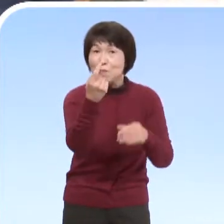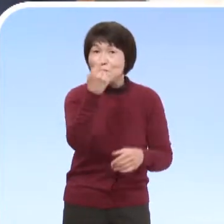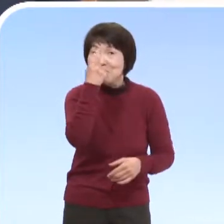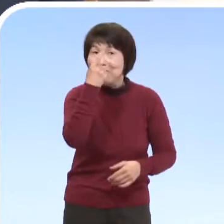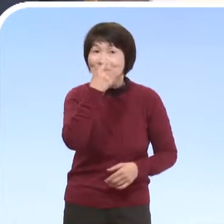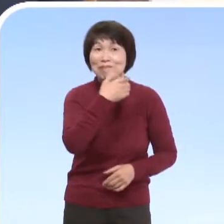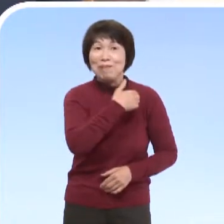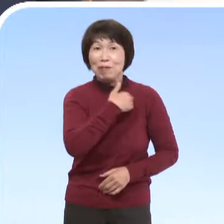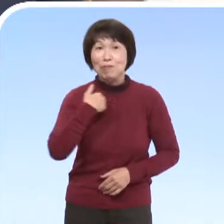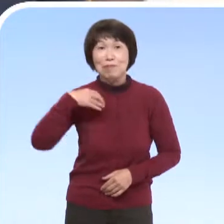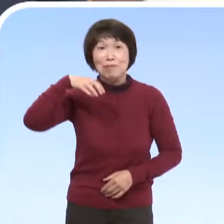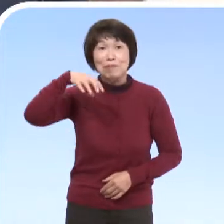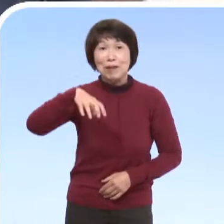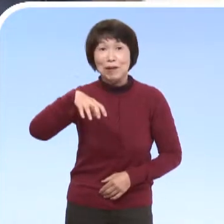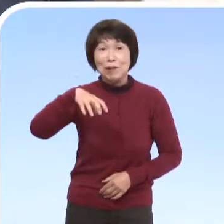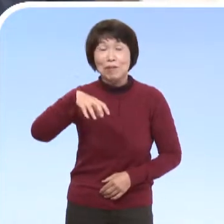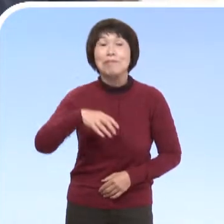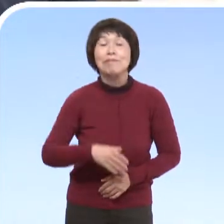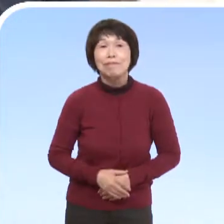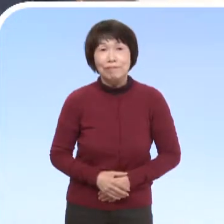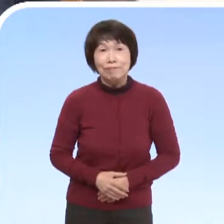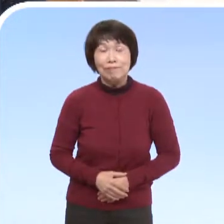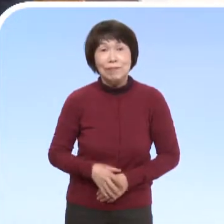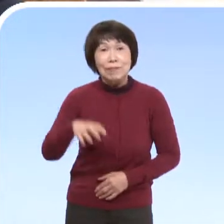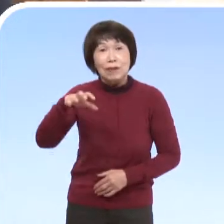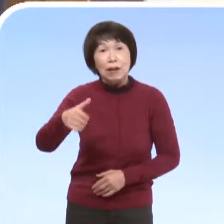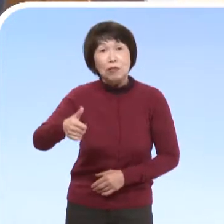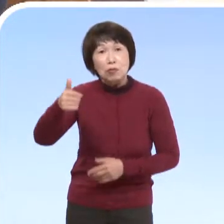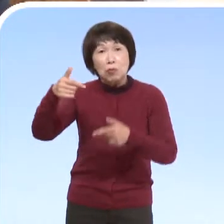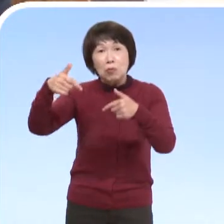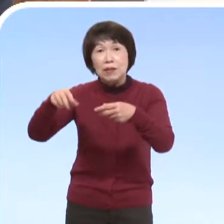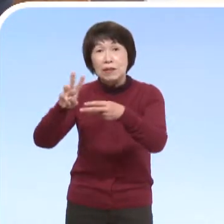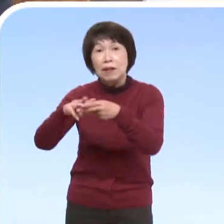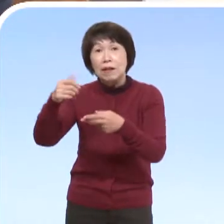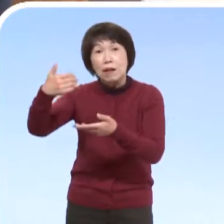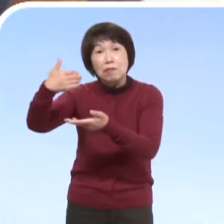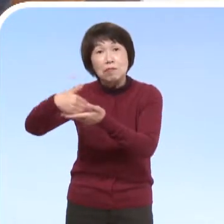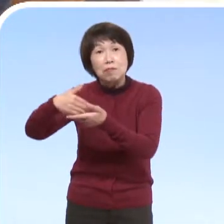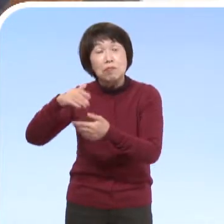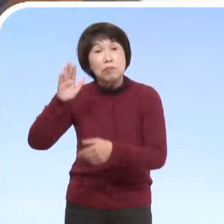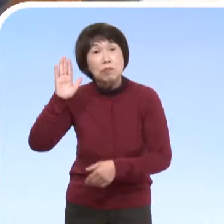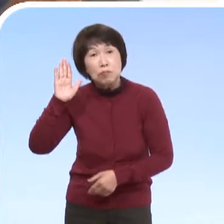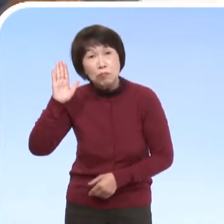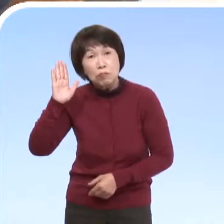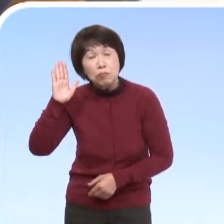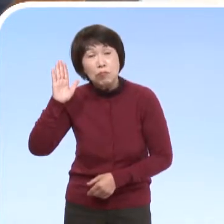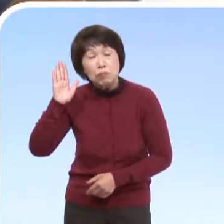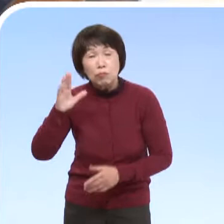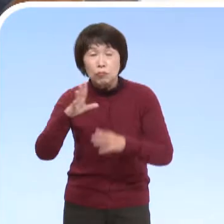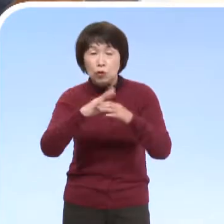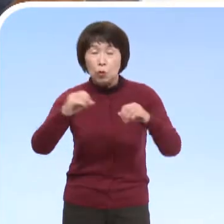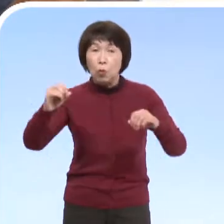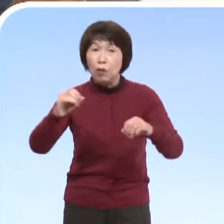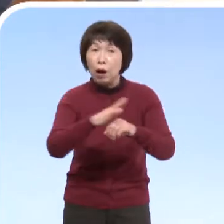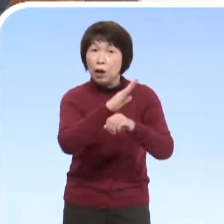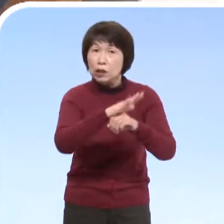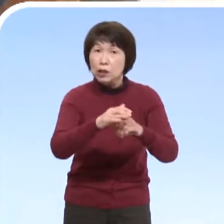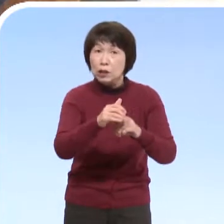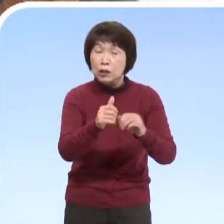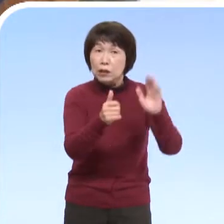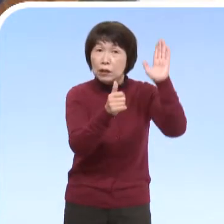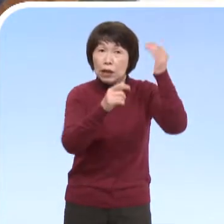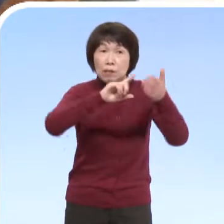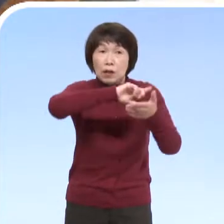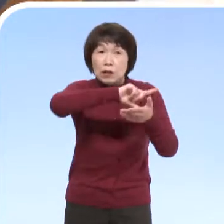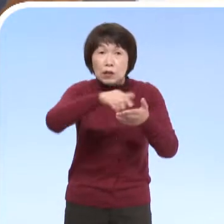伺いました。 日本海の、はい、まあ、その田島地域の、はい、この漁業が